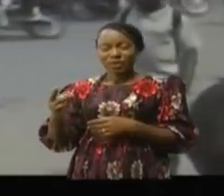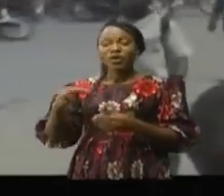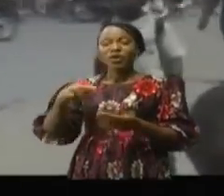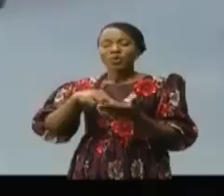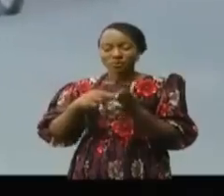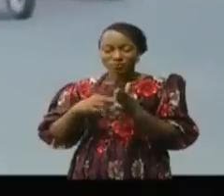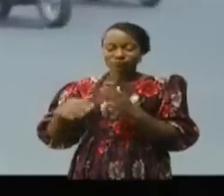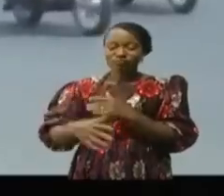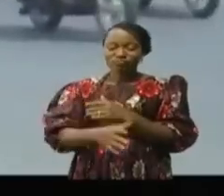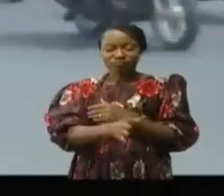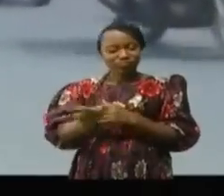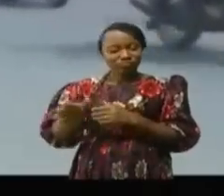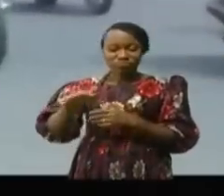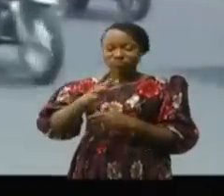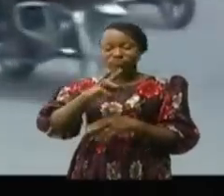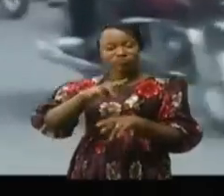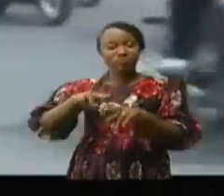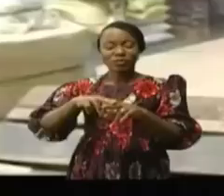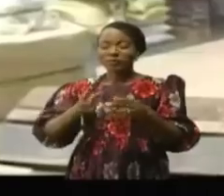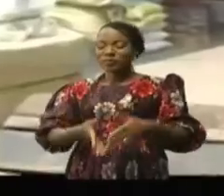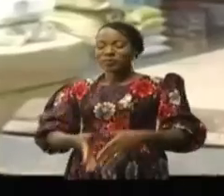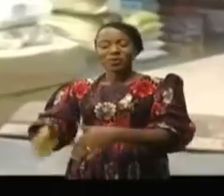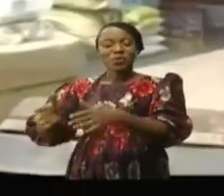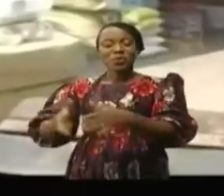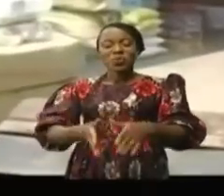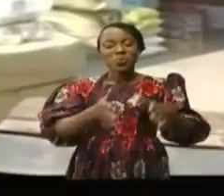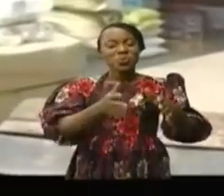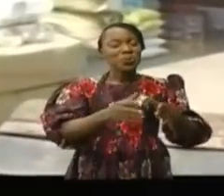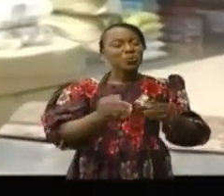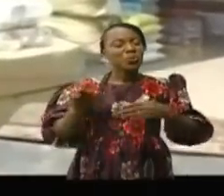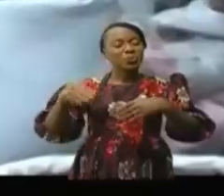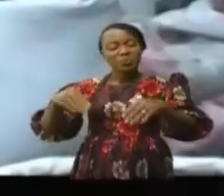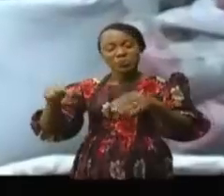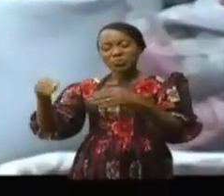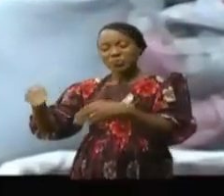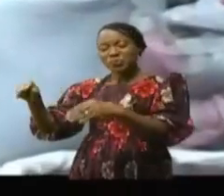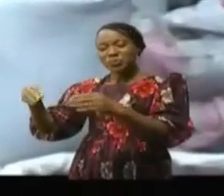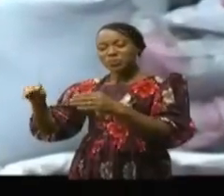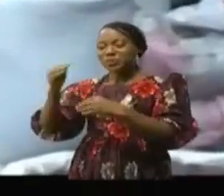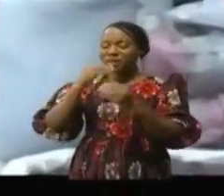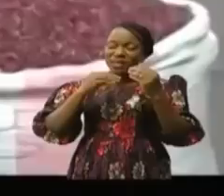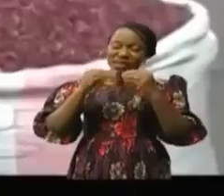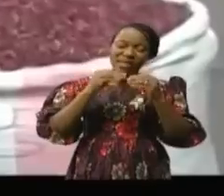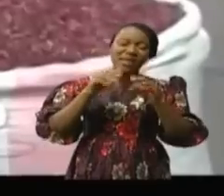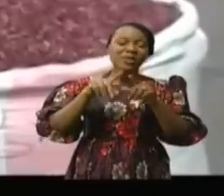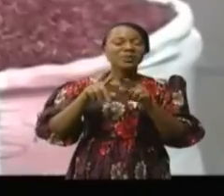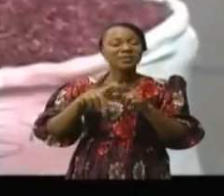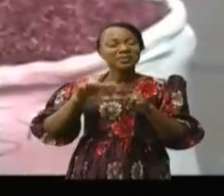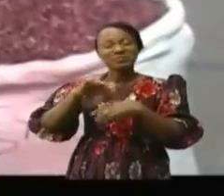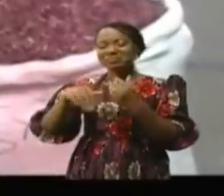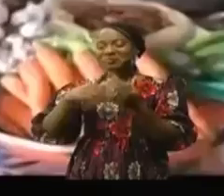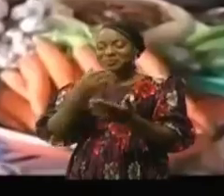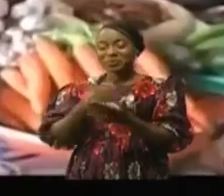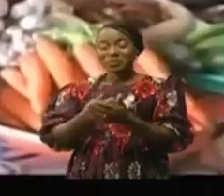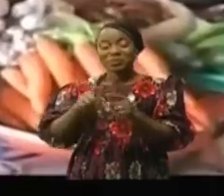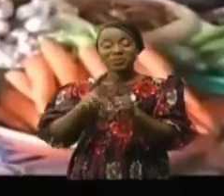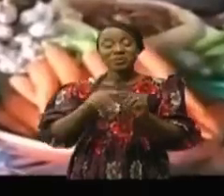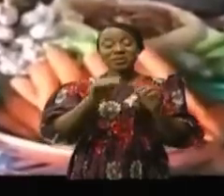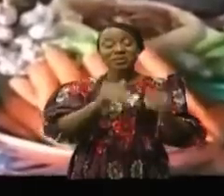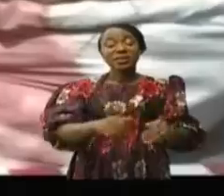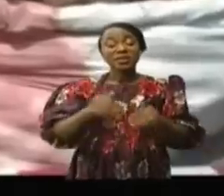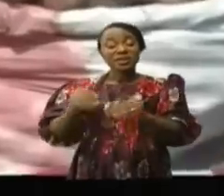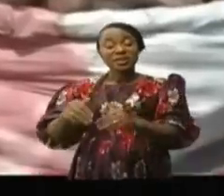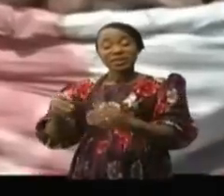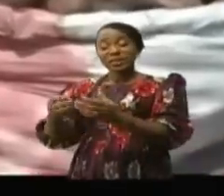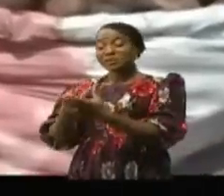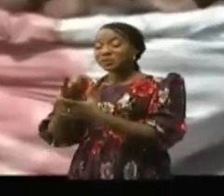grands boulevards, avenues et rues, ainsi que les commerces de biens de consommation, tant du secteur agricole issu de la